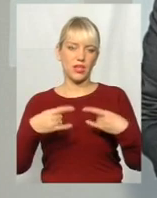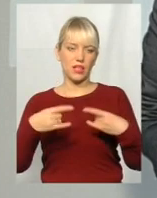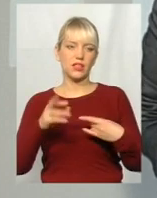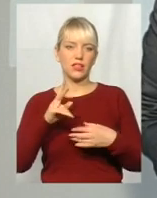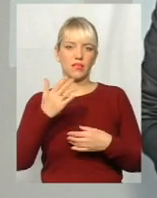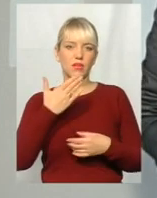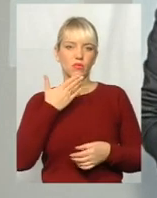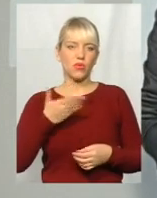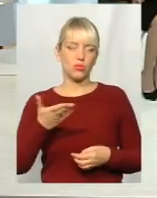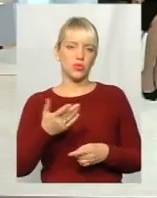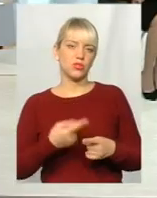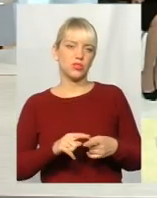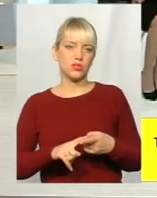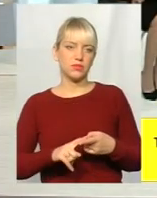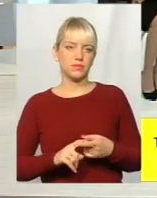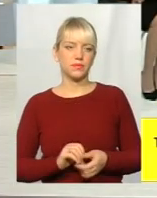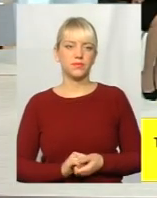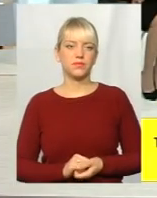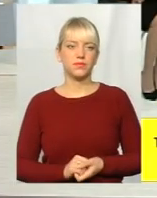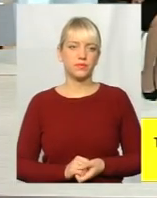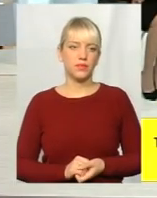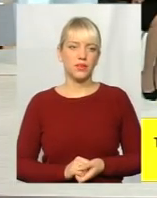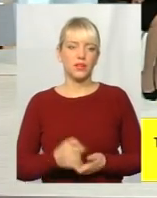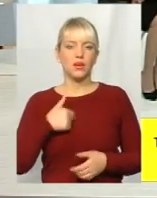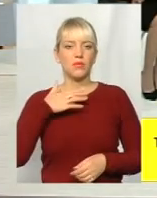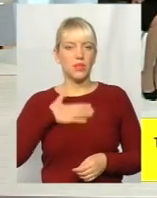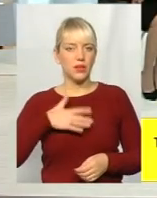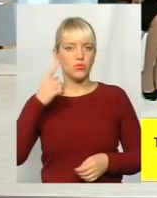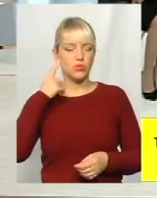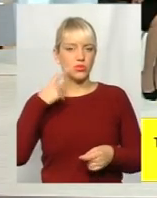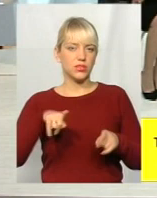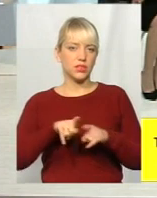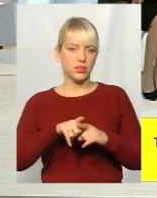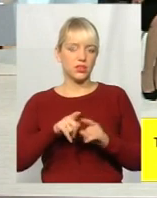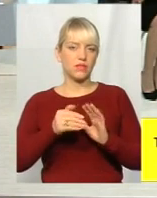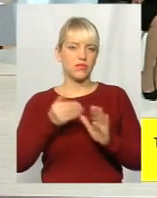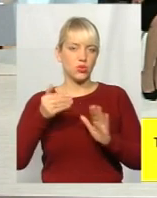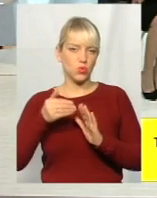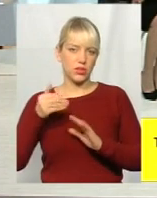ви прокоментуєте сюжет? Ну, дуже приємно чути такі відгуки,